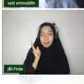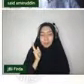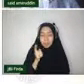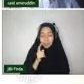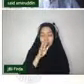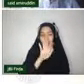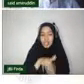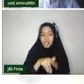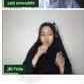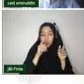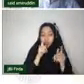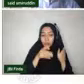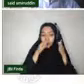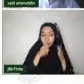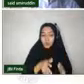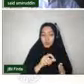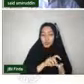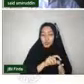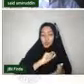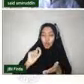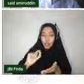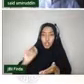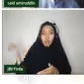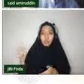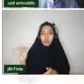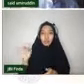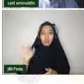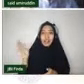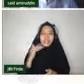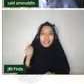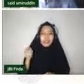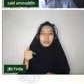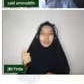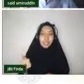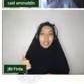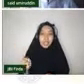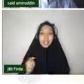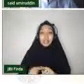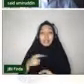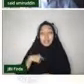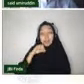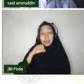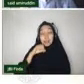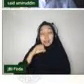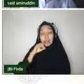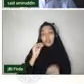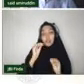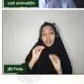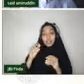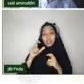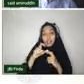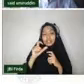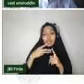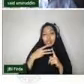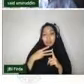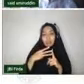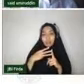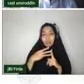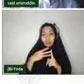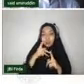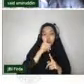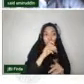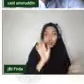kita sekolahkan di sekolah umum kalau menurut saya gitu. Namun bukan berarti di sini saya menyampaikan bahwa pendidikan luar biasa itu tidak dibutuhkan.